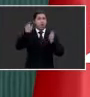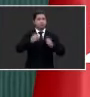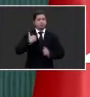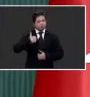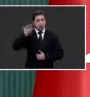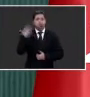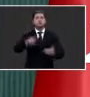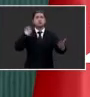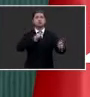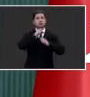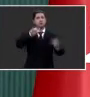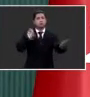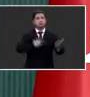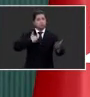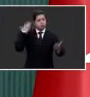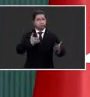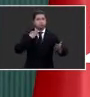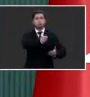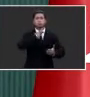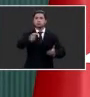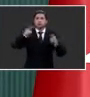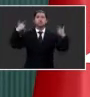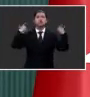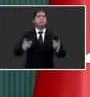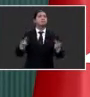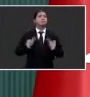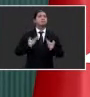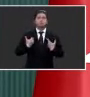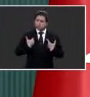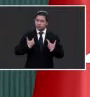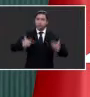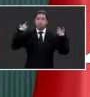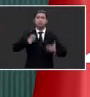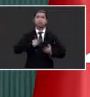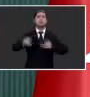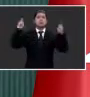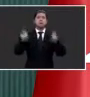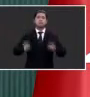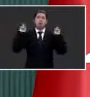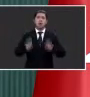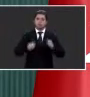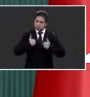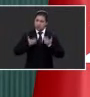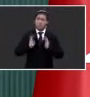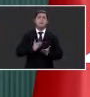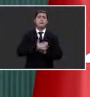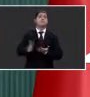yer aldık taraf olduk yükümlülüklerimizi harfiyen yerine getirdik getiriyoruz